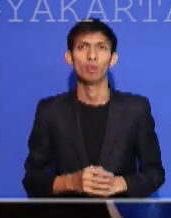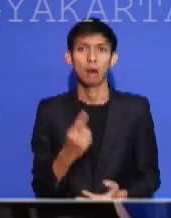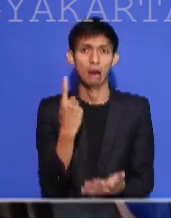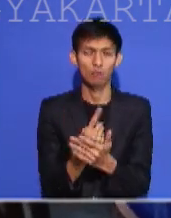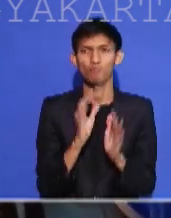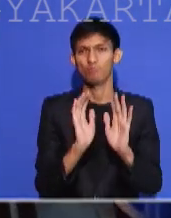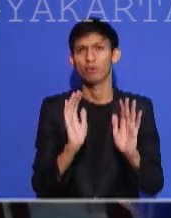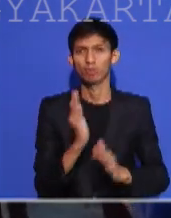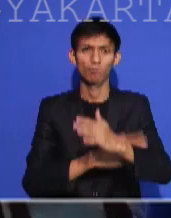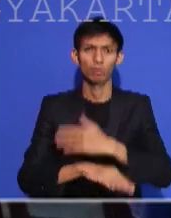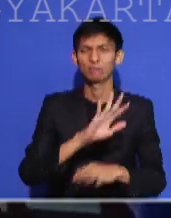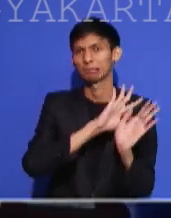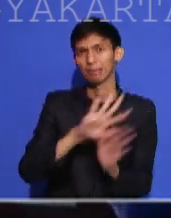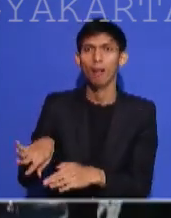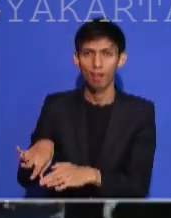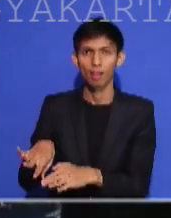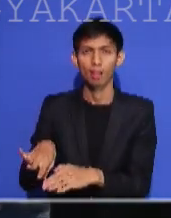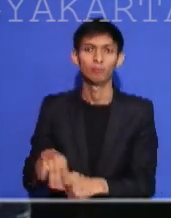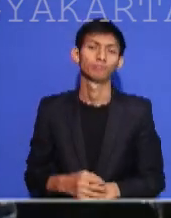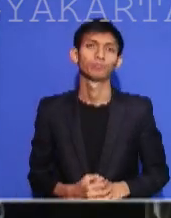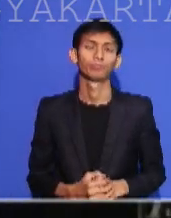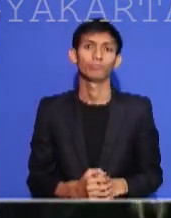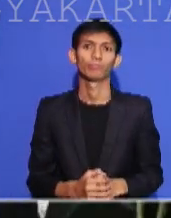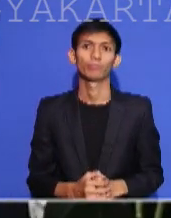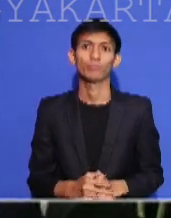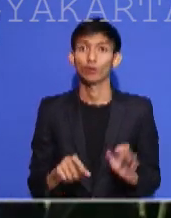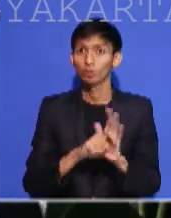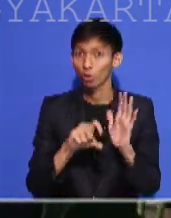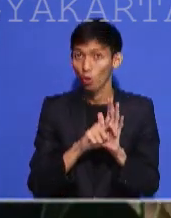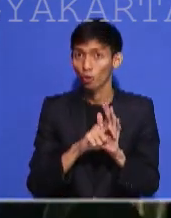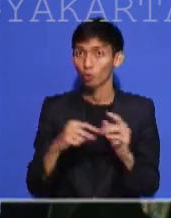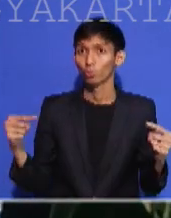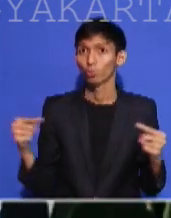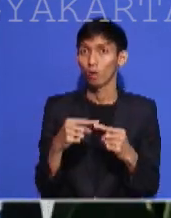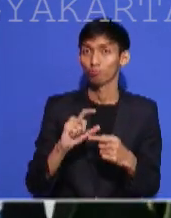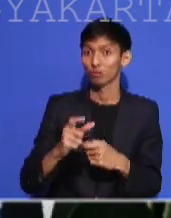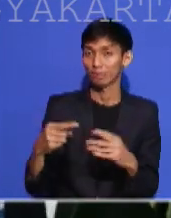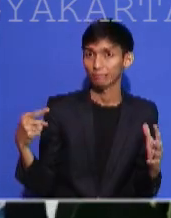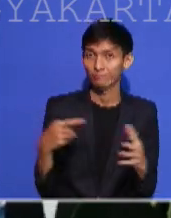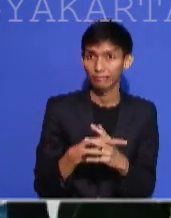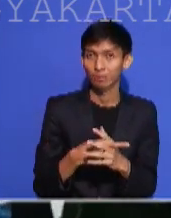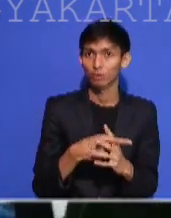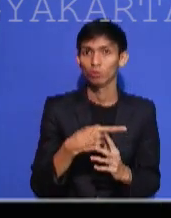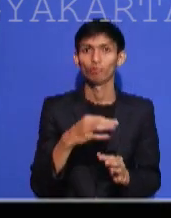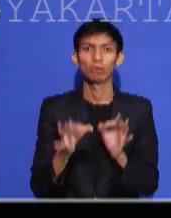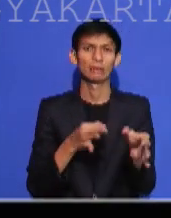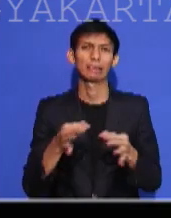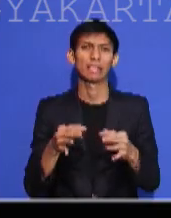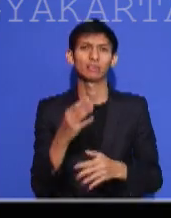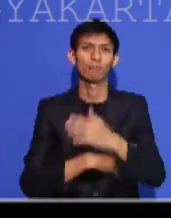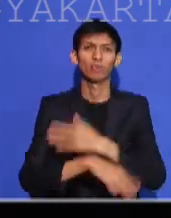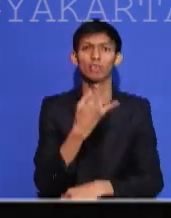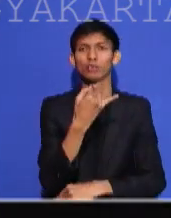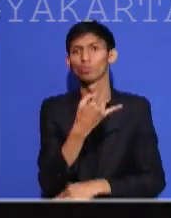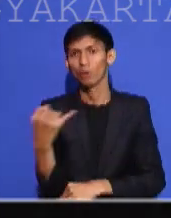diabaikan KPU Sebagai penyelenggara Pemilu misalnya terkait proses pencoblosan yang kurang memfasilitasi kaum dibel seperti